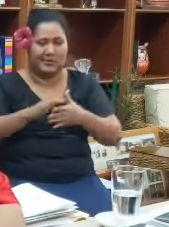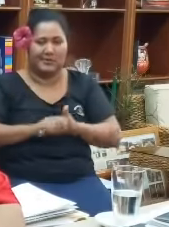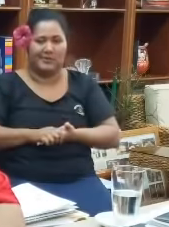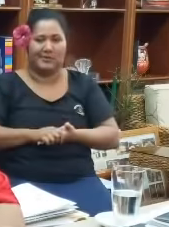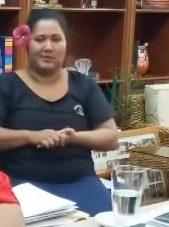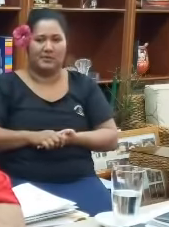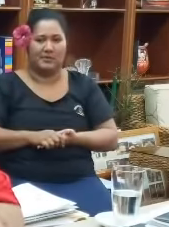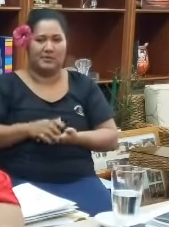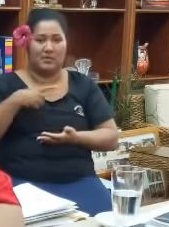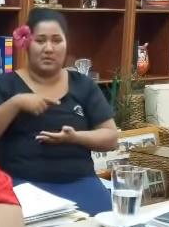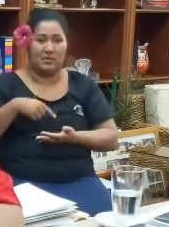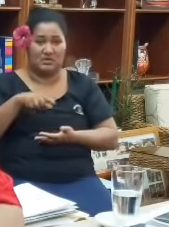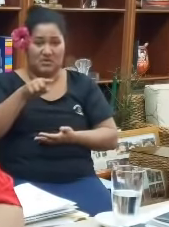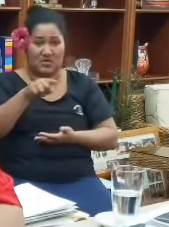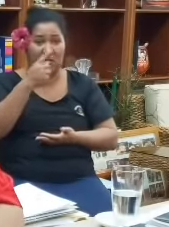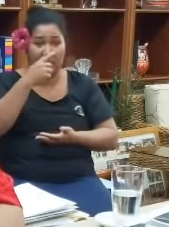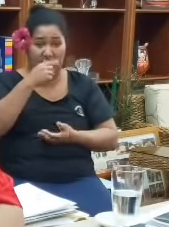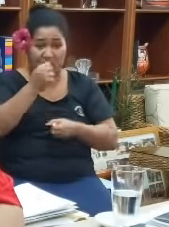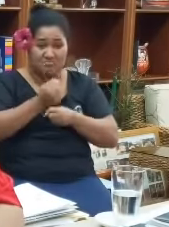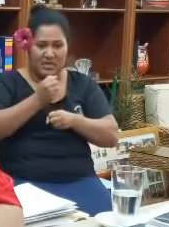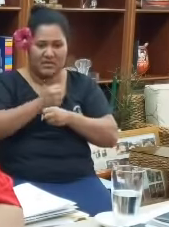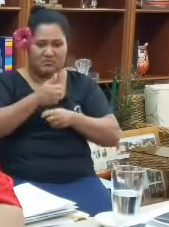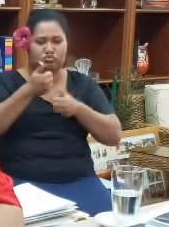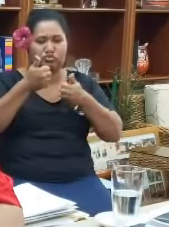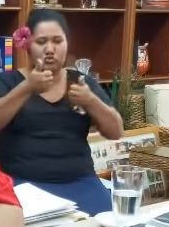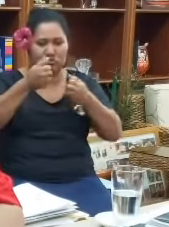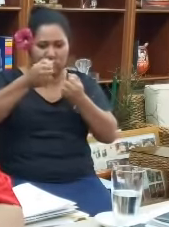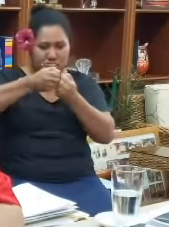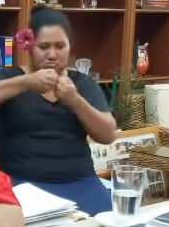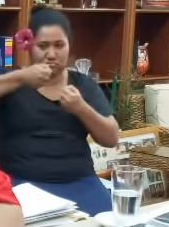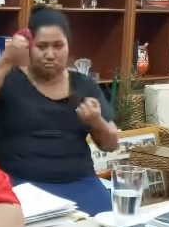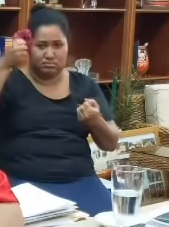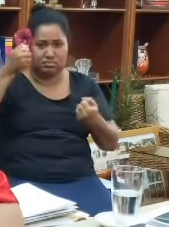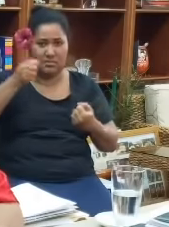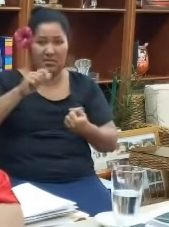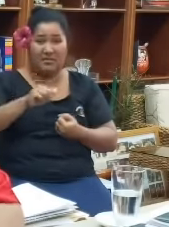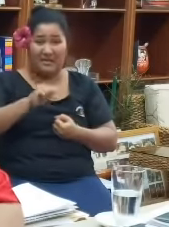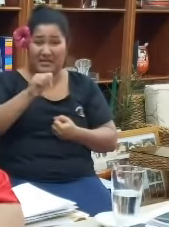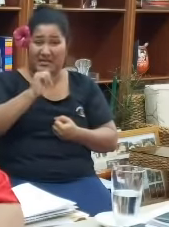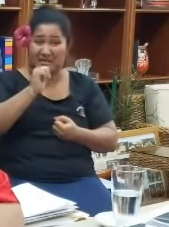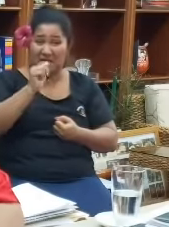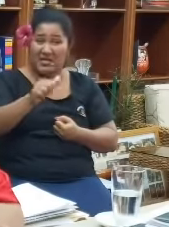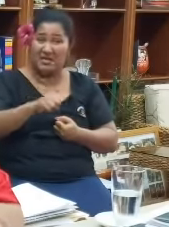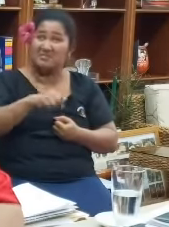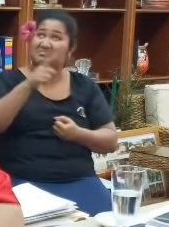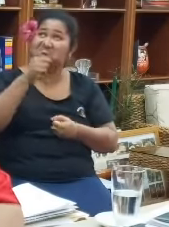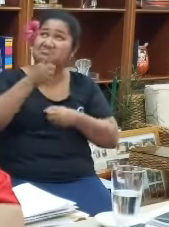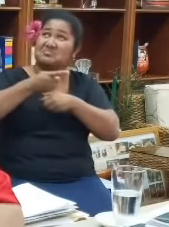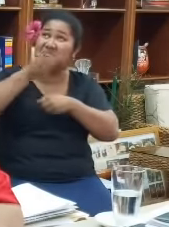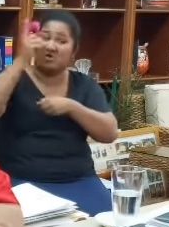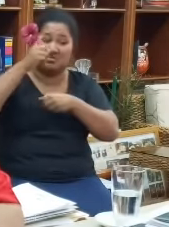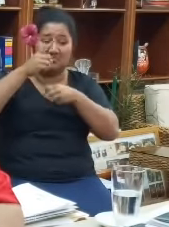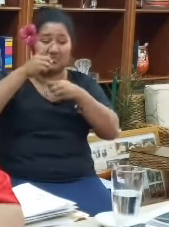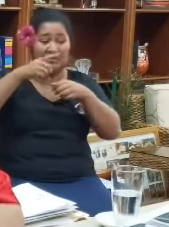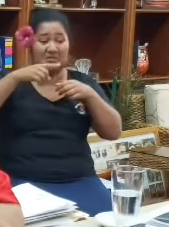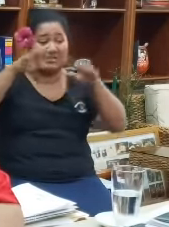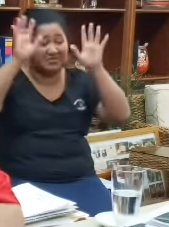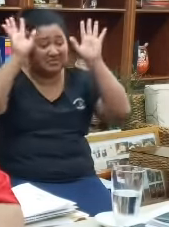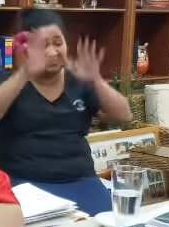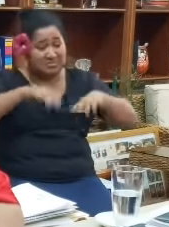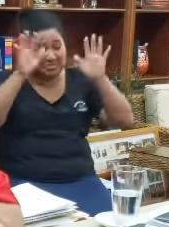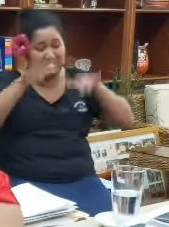o ka nga ka fai fai longa ya nga lako fai. Ai ao, an sao mea runga, e pe ya ole. E pe